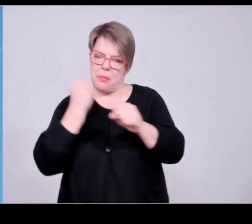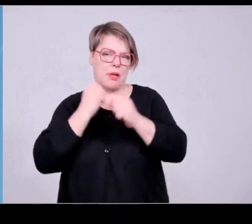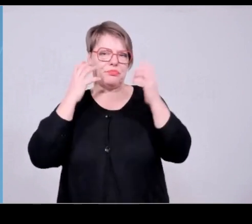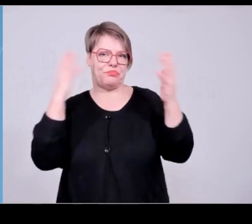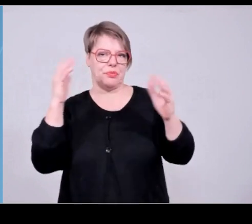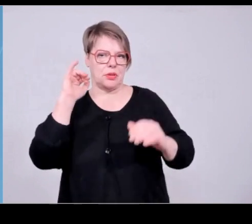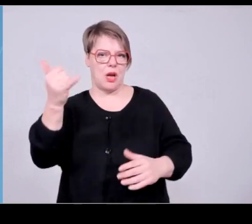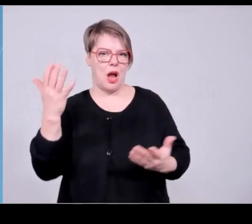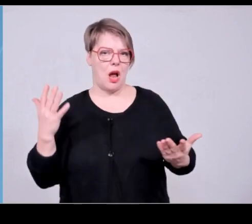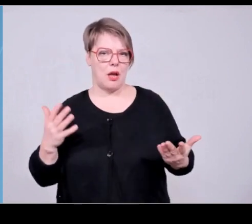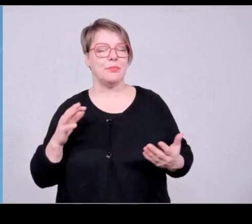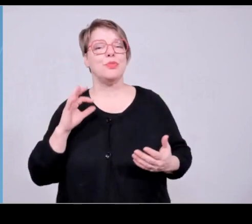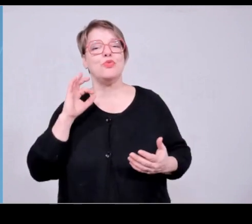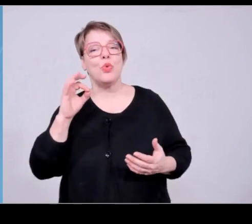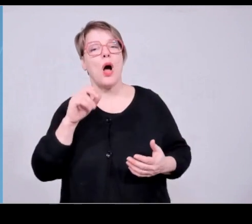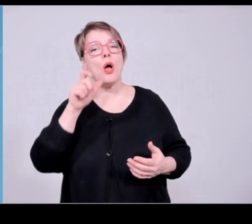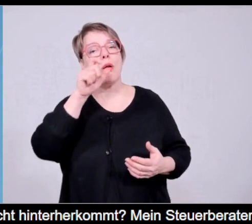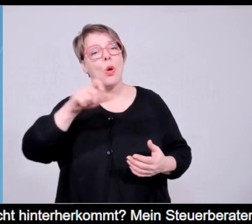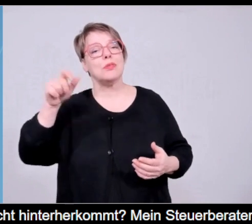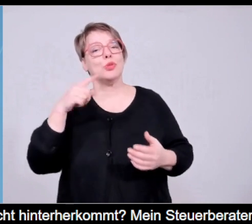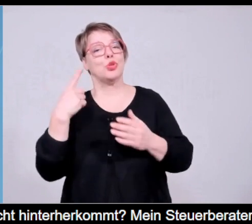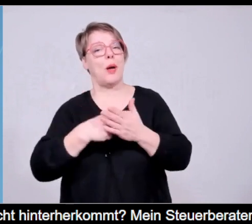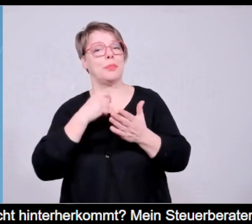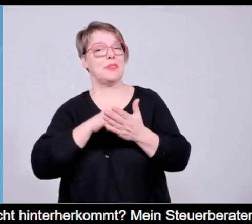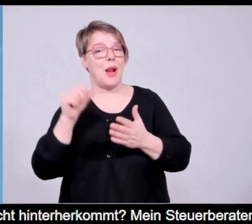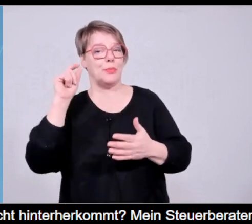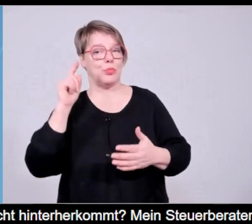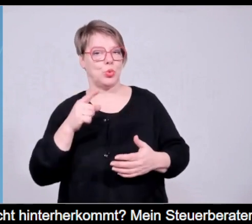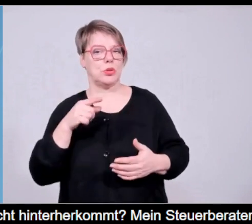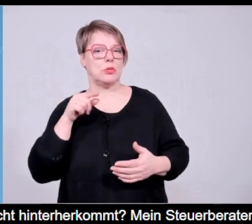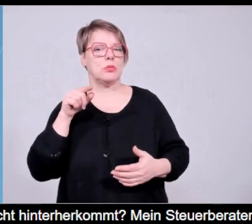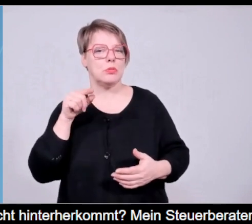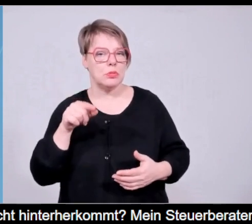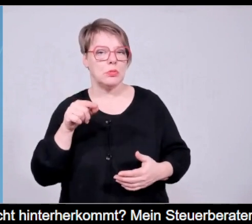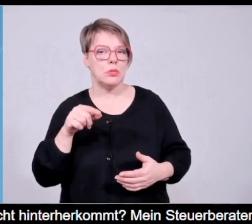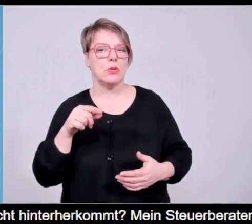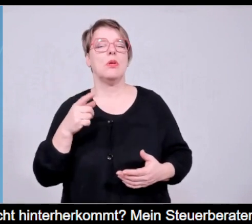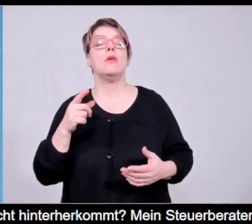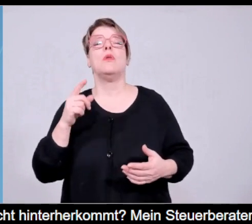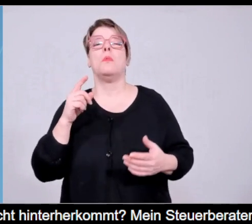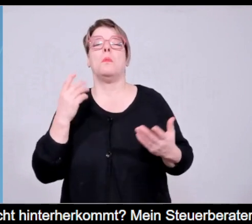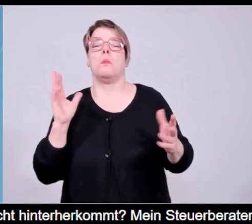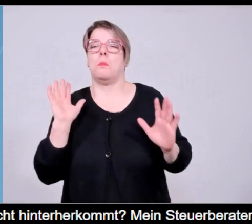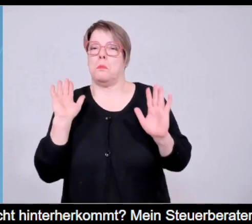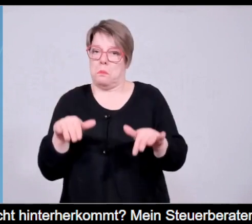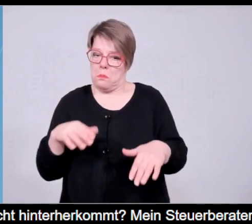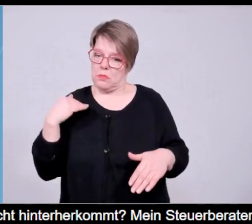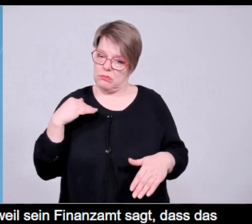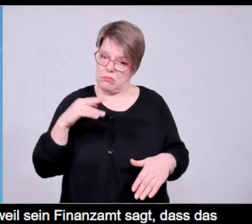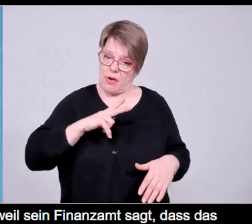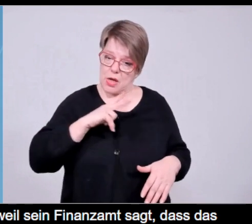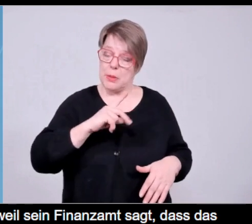wollen natürlich relativ rasch die Daten haben, so schnell wie möglich. Und das ist eben das, was man eben bisher immer besprochen hat,